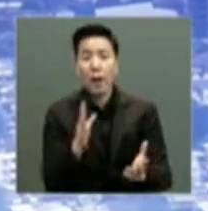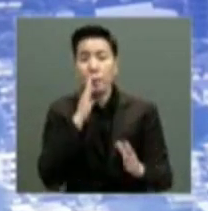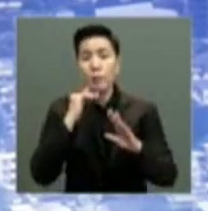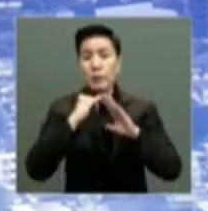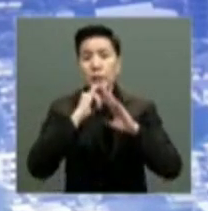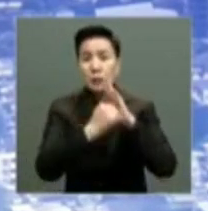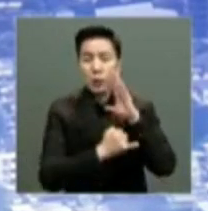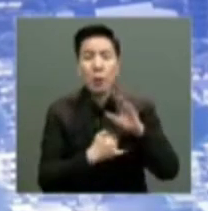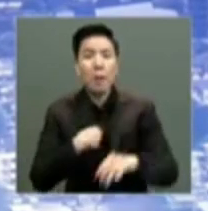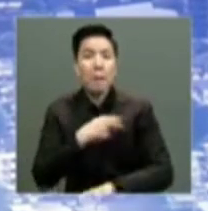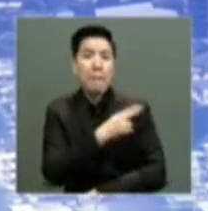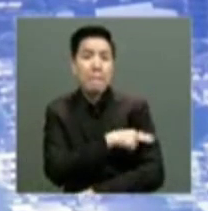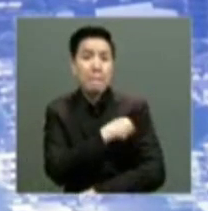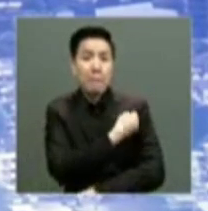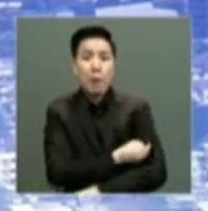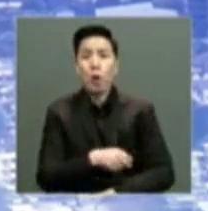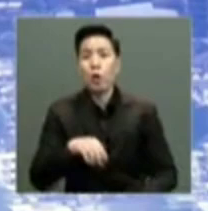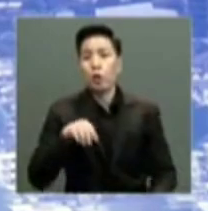และก็คือไงแพทย์สสจในฐานะเลขาของศูนย์ควบคุมโรคติดต่อศูนย์ศูนย์โรคติดต่อนะครับที่ว่าประจำจังหวัดทั้งหลายเนี่ยก็ได้แล้วนะครับมีกรณีศึกษาที่เกิดขึ้นมาบอกว่าต้องออกข่าวมั้ยต้องมาพูดแบบดาราบางท่านบ้างไหมนะครับอันนี้จริงๆแล้วก็ไม่ได้เป็นประเด็นที่เราจะต้องบอกอะไรกับใครก็ได้นะครับก็เราก็แค่แจ้งไว้ในตามขั้นตอนนี้ก็ถือว่าดีแล้วนะครับยังไงก็ตามแต่ครับรายนี้พอมีการจริงๆพอแจ้งเนี่ยไม่ได้มาเกิดขึ้นตอนเป็นข่าวว่าเขาเสียชีวิตนะครับทีมสอบสวนโรคนะครับได้เข้าไปผมมีชุดข้อมูลอยู่ในมือเรานี้อยู่พอสมควรนะครับว่าเขาได้เข้าไปสอบสวนโรคแล้วก็พบว่าหมูที่มีผู้ที่เกี่ยวข้องทั้งในเรื่องของงานการทั้งในเรื่องของการสังสรรค์นะครับดื่มกันเนี่ยอ้าวคนนะครับและ